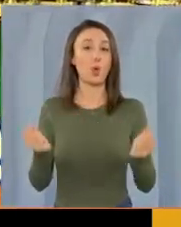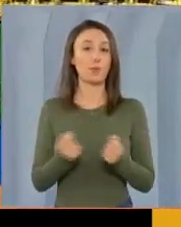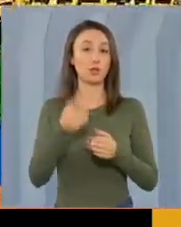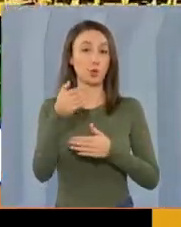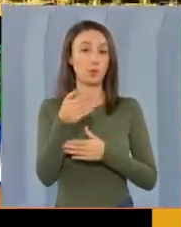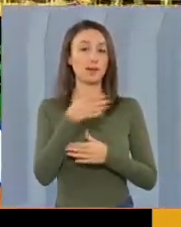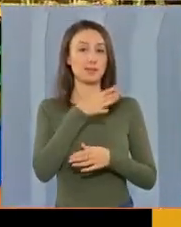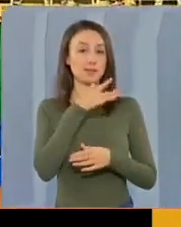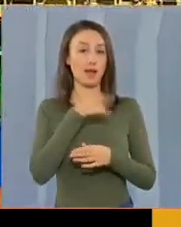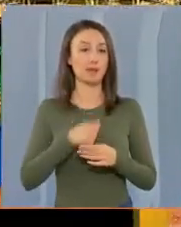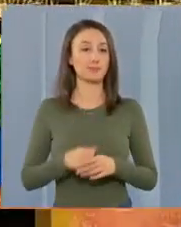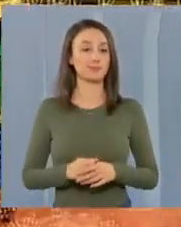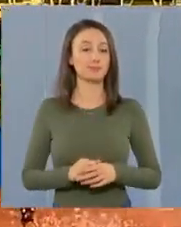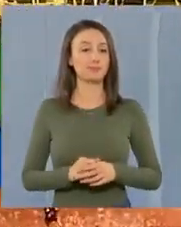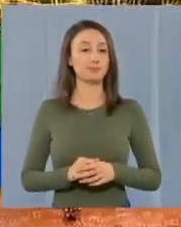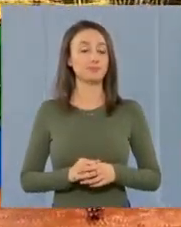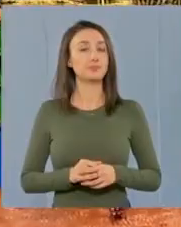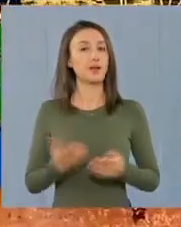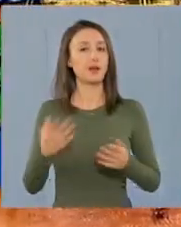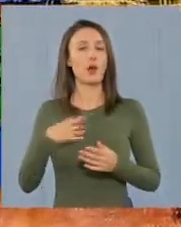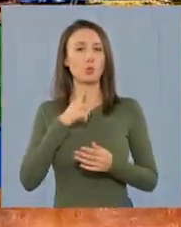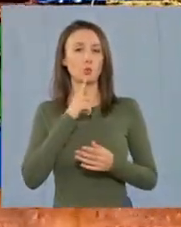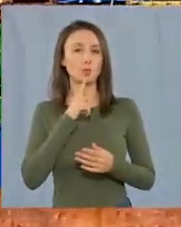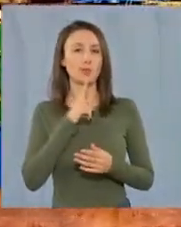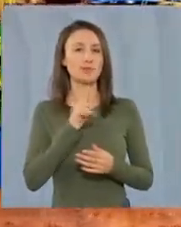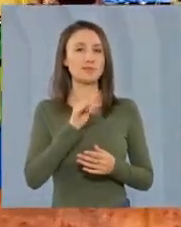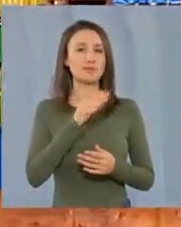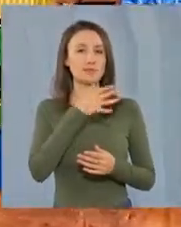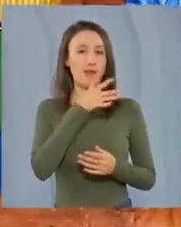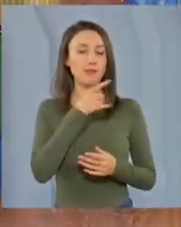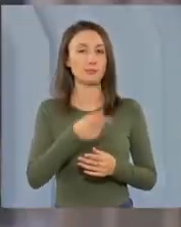de companii israeliene sau care poartă pavilion israelian